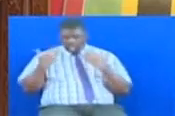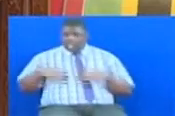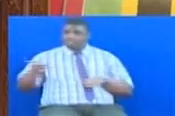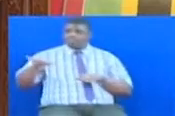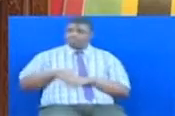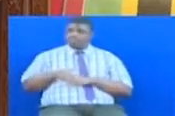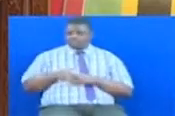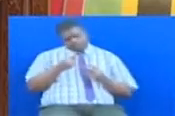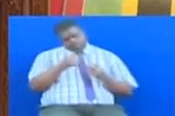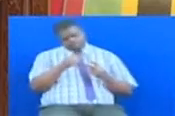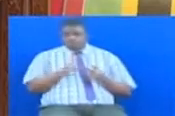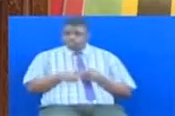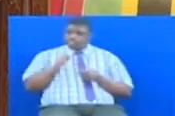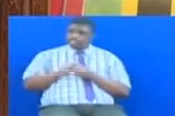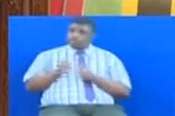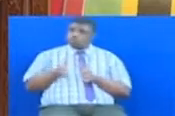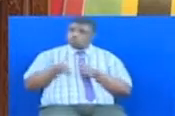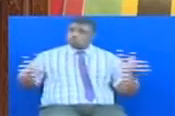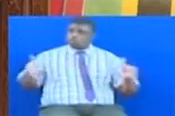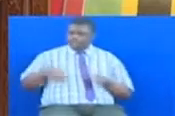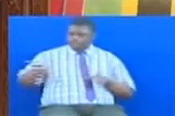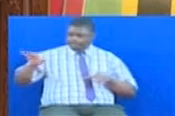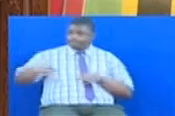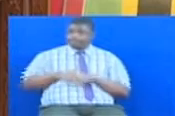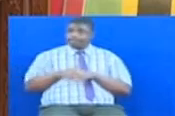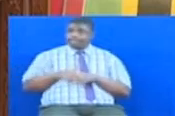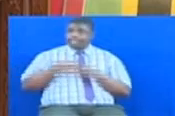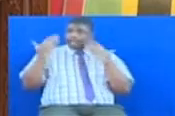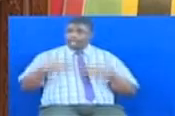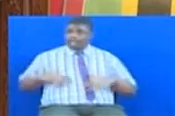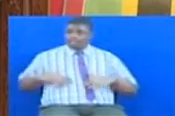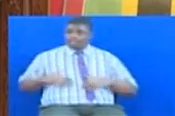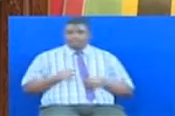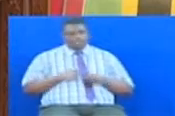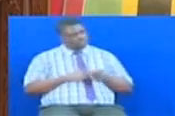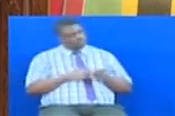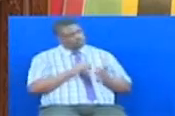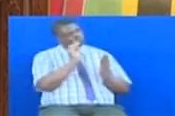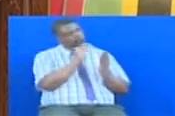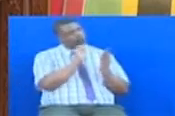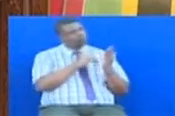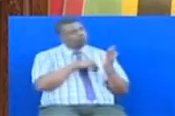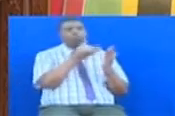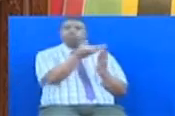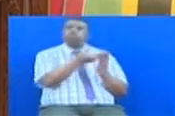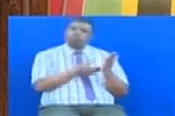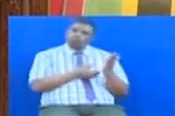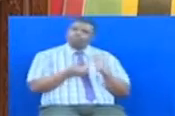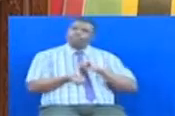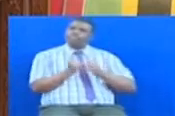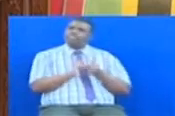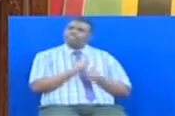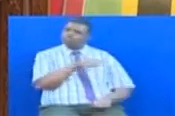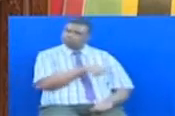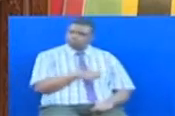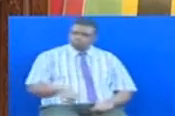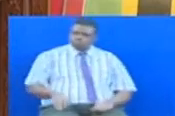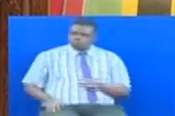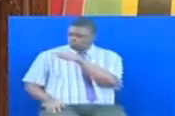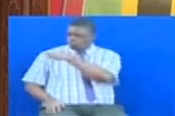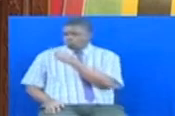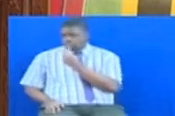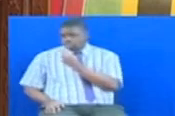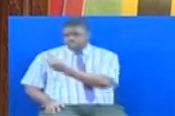mawili, lakini kikubwa kwenye bima ya afya, shida yetu ni ujazaji wa fomu. Wenzetu kule ukiangalia